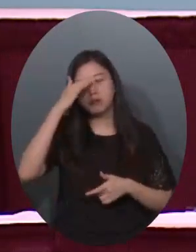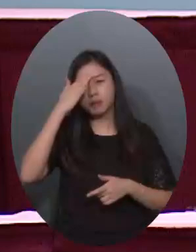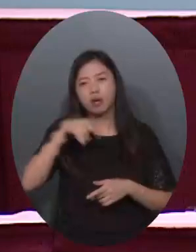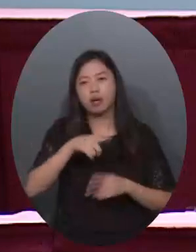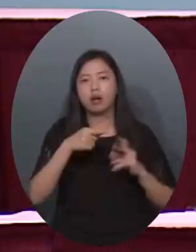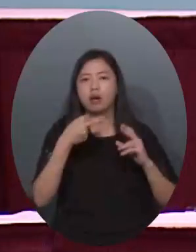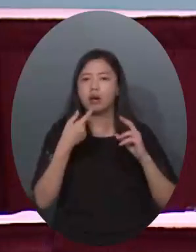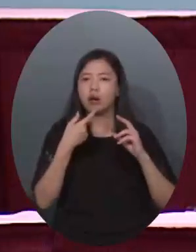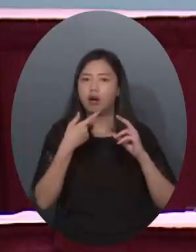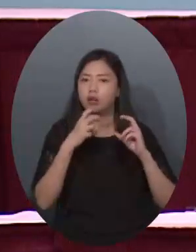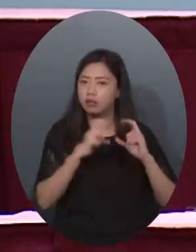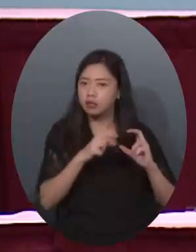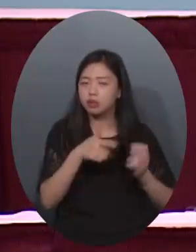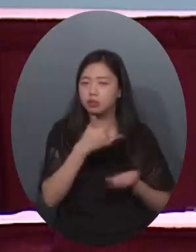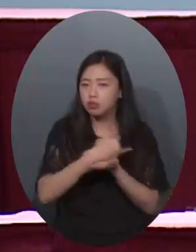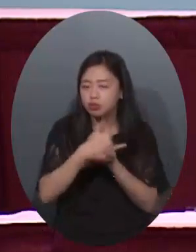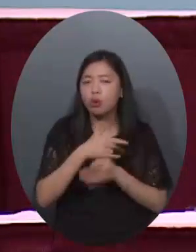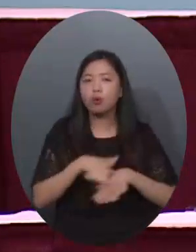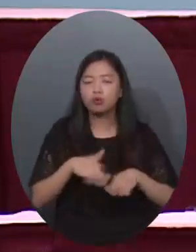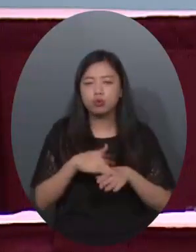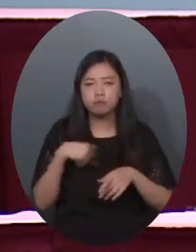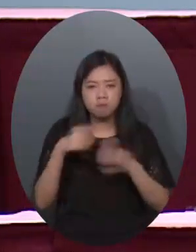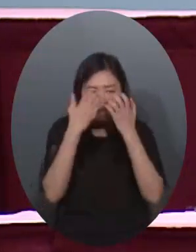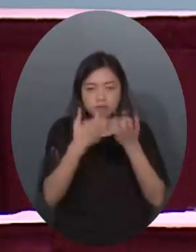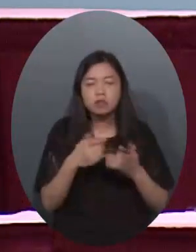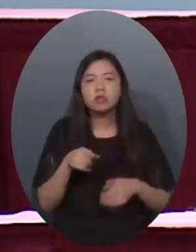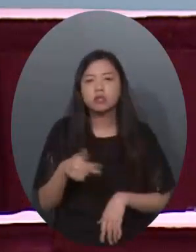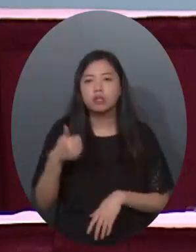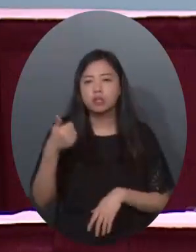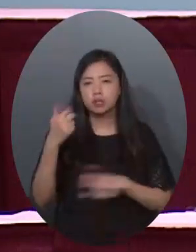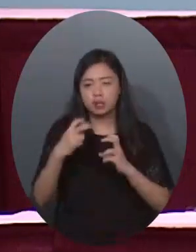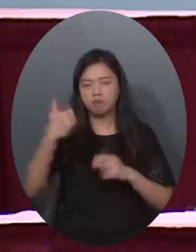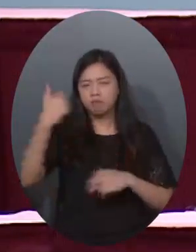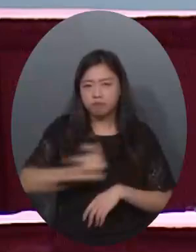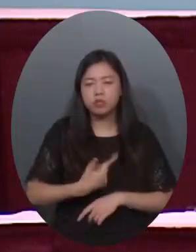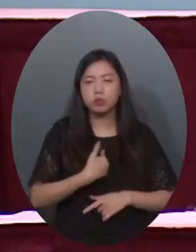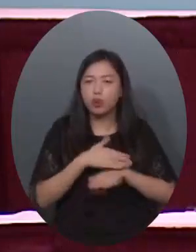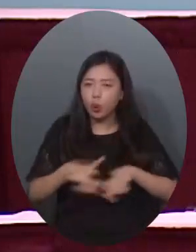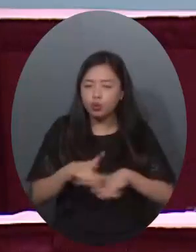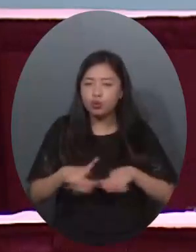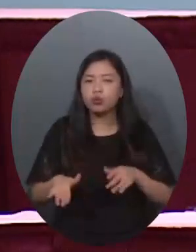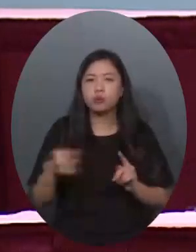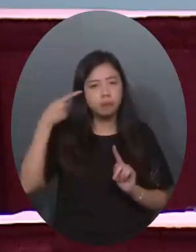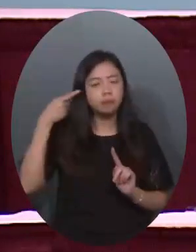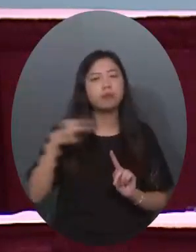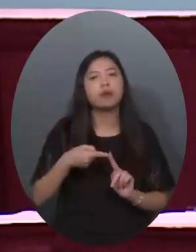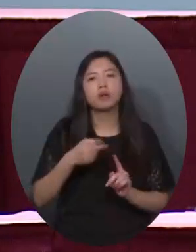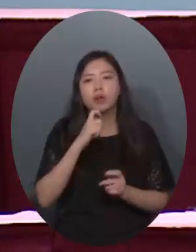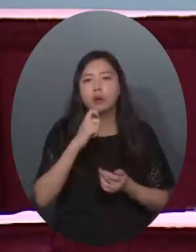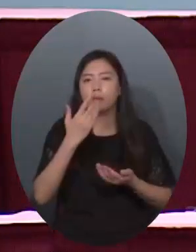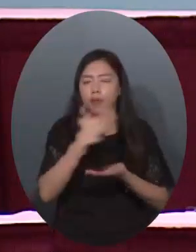車安全的關注，所以港鐵一直以安全為首要目標，更利用不同的技